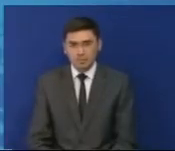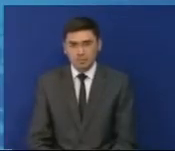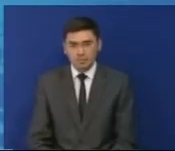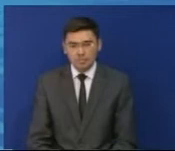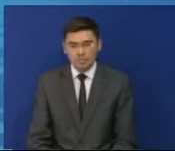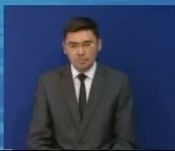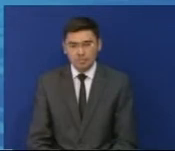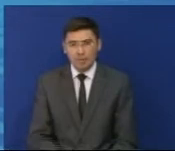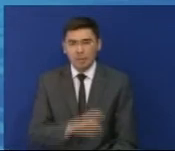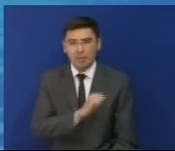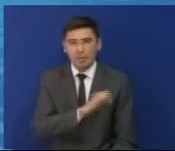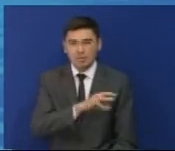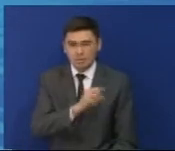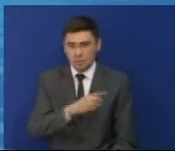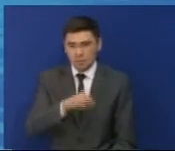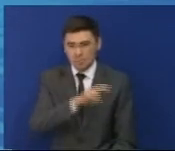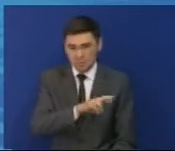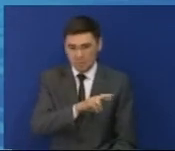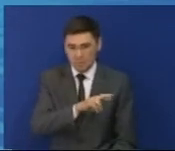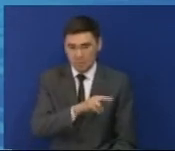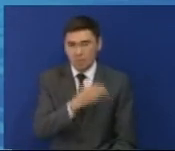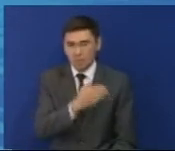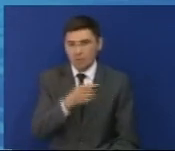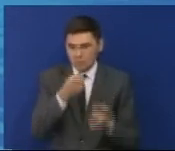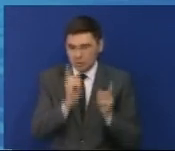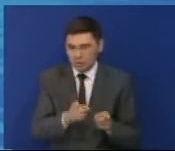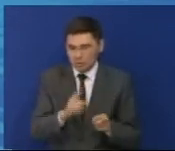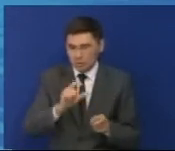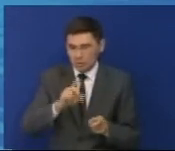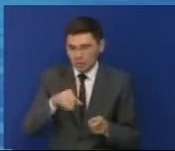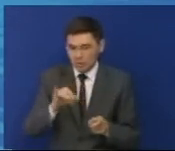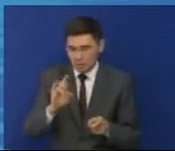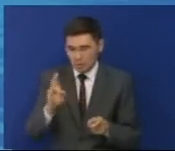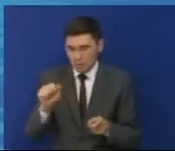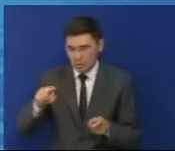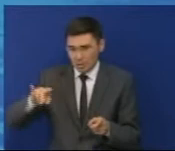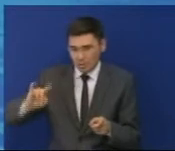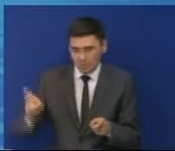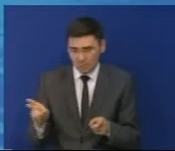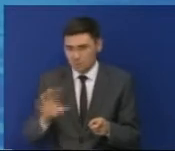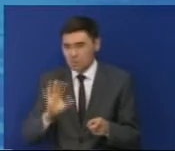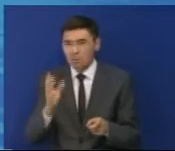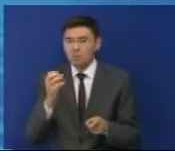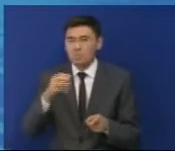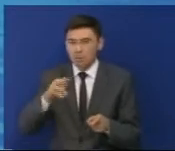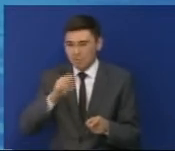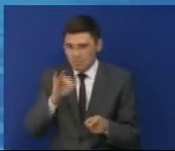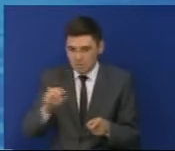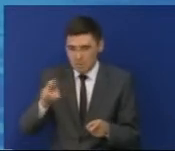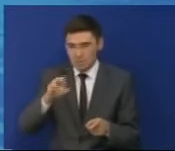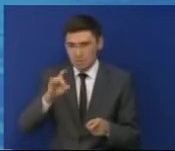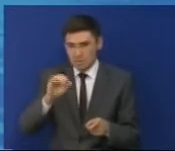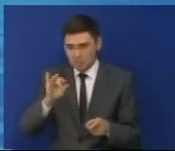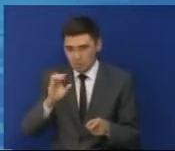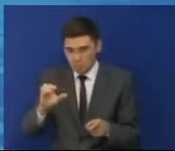Қазақстан халқы ассамблеясының жұмысы тек этникалық ақпарат құралдарында ғана емес, өзге де медиа ресурстарда таратылуы